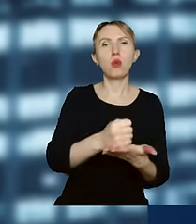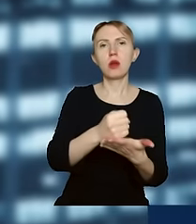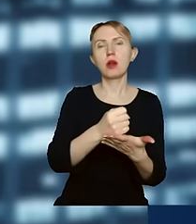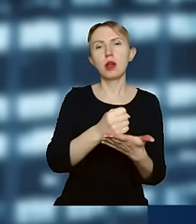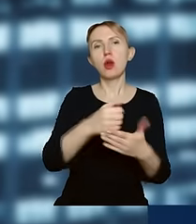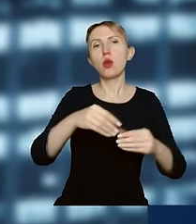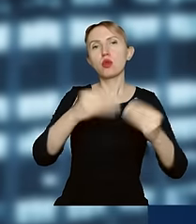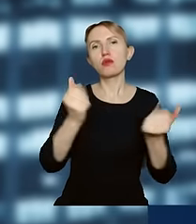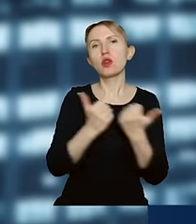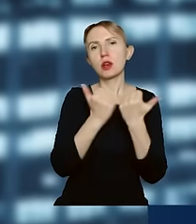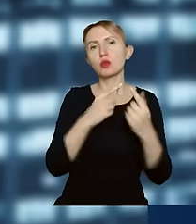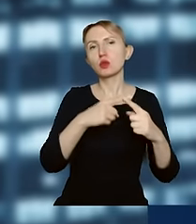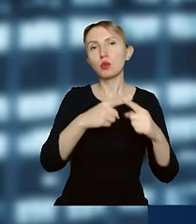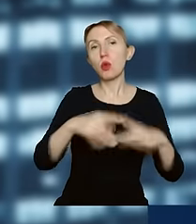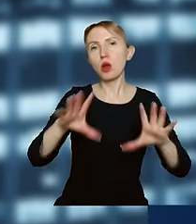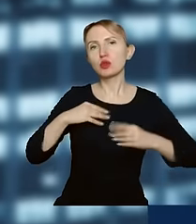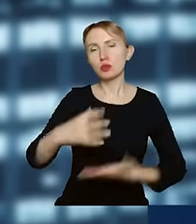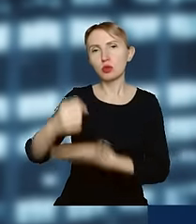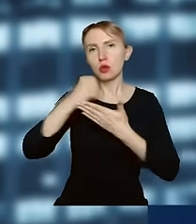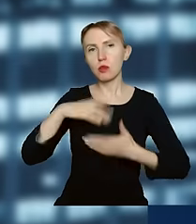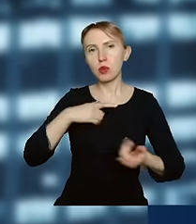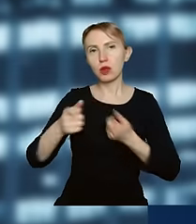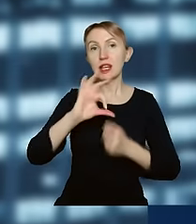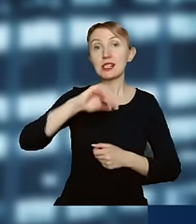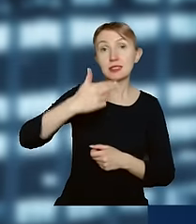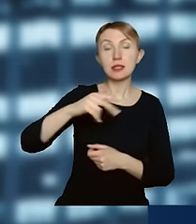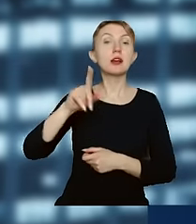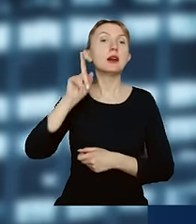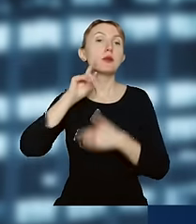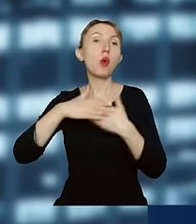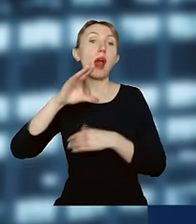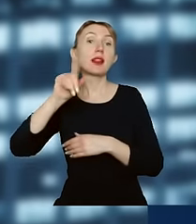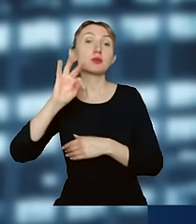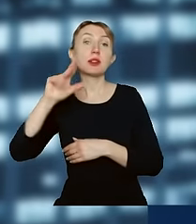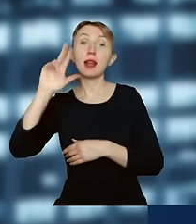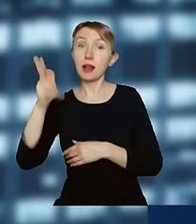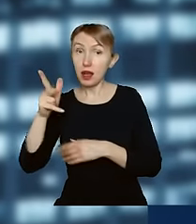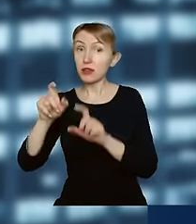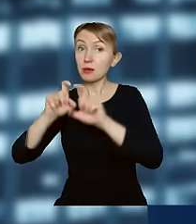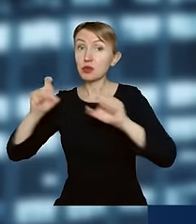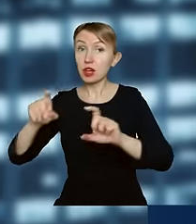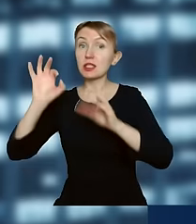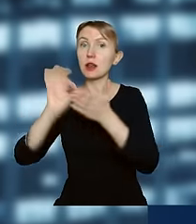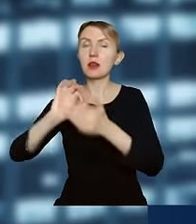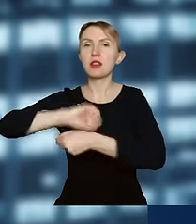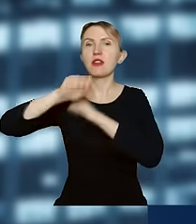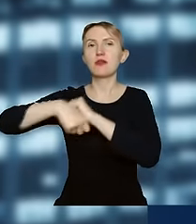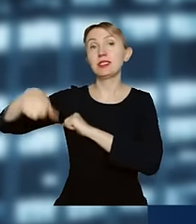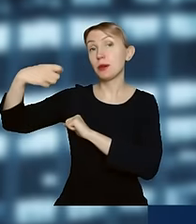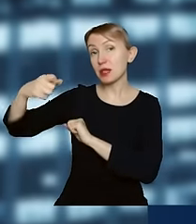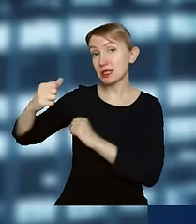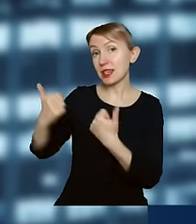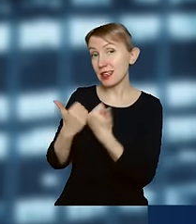Krakowa. W czasie, gdy spółka otrzymała dotację, mieli kierować nią syn i mąż Elżbiety K., która w tamtym czasie była wiceprezydentem